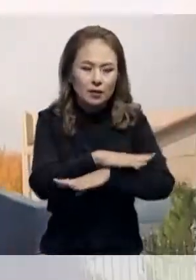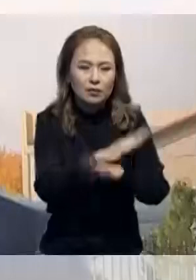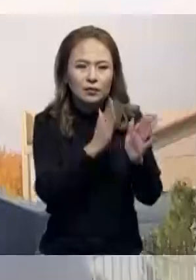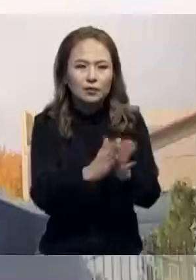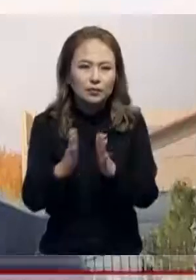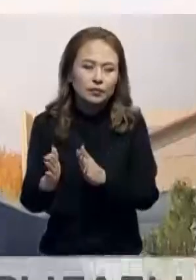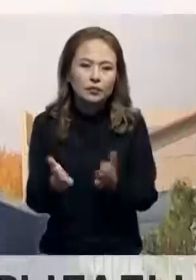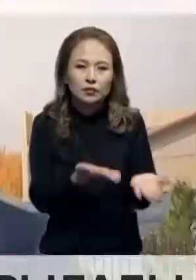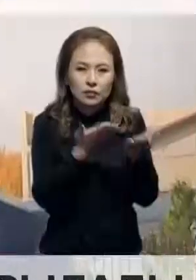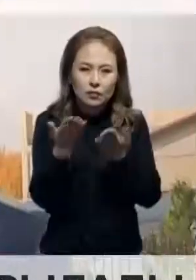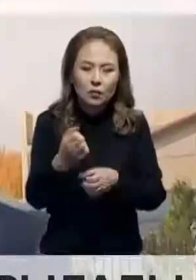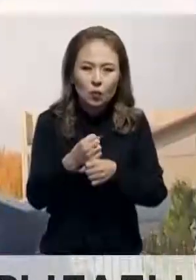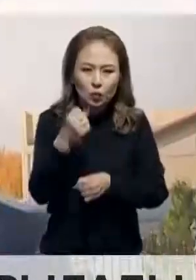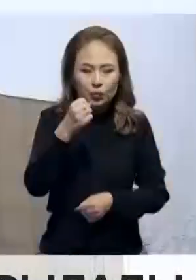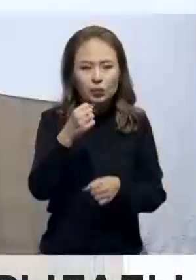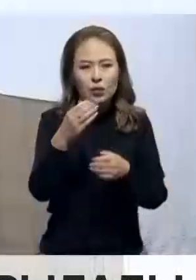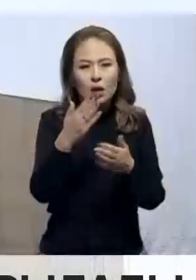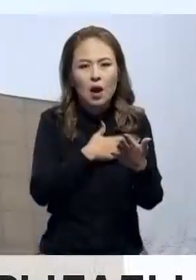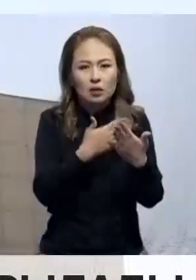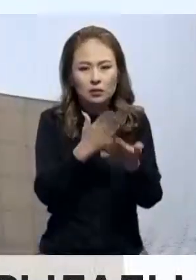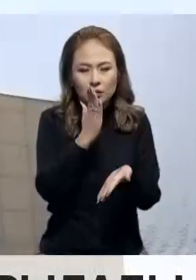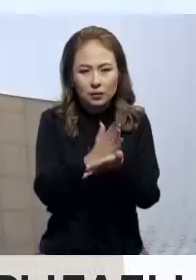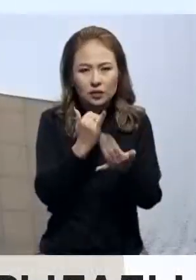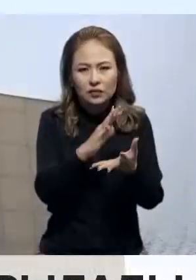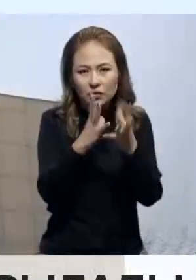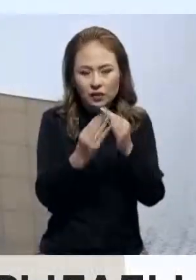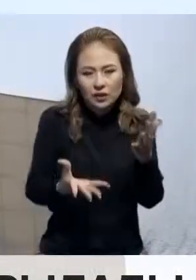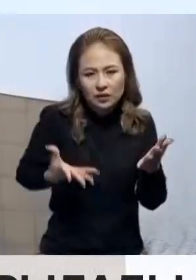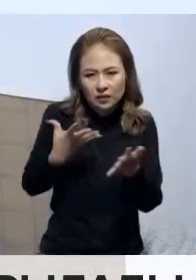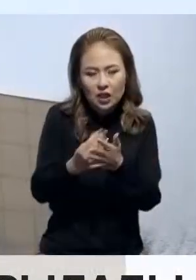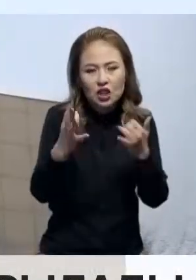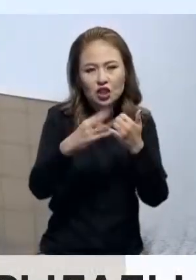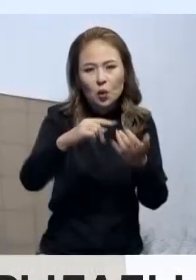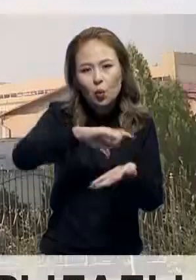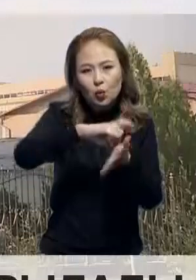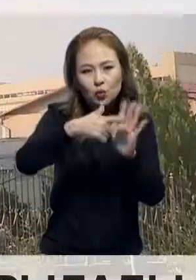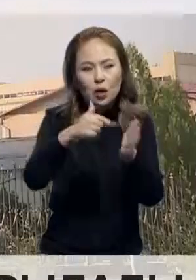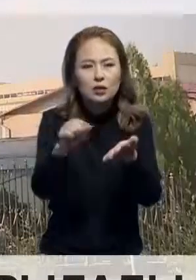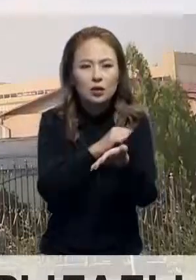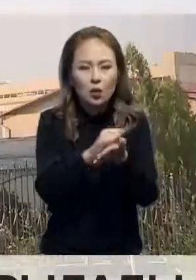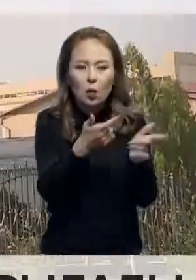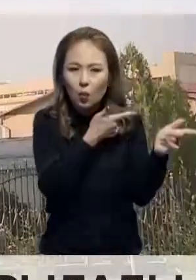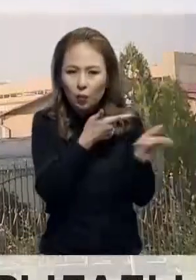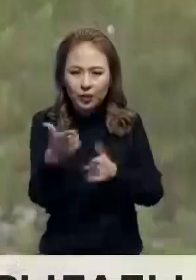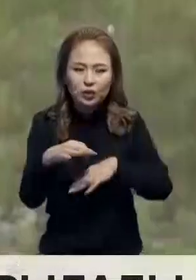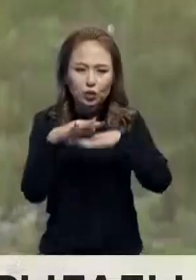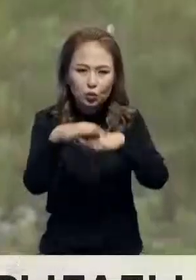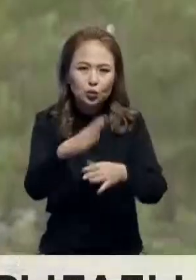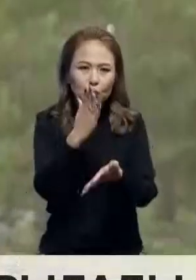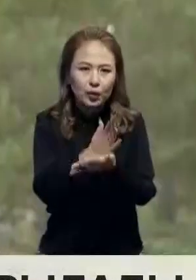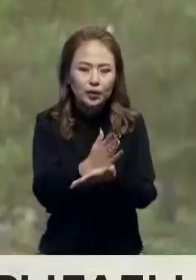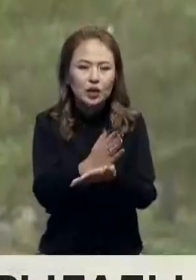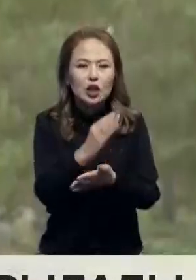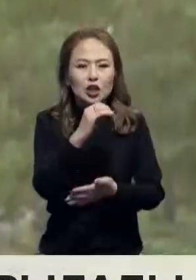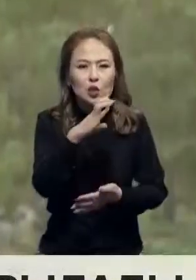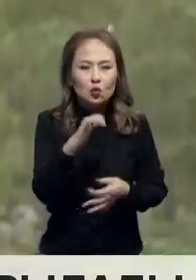жауапкершілікке тарту туралы қадағалау актісі енгізілген. Соның нәтижесінде инвесторға басқа жер учаскесін беру құжаттарын рәсімдеу жұмыстары жүргізілді. Жетісу